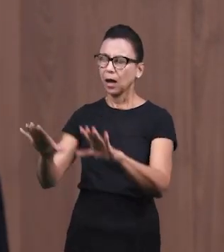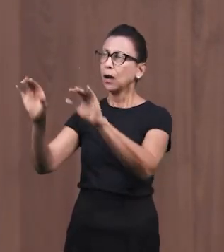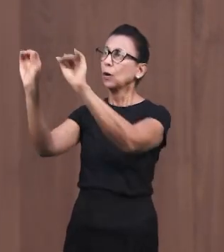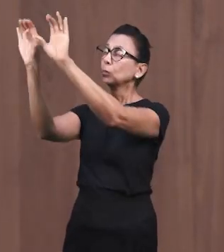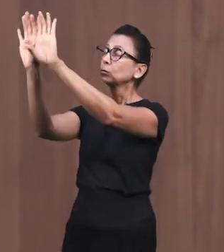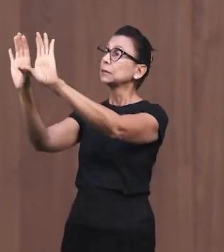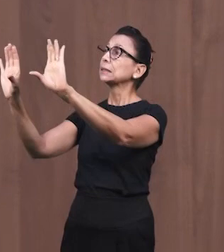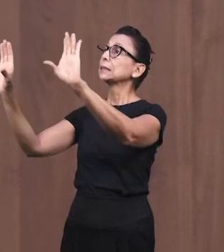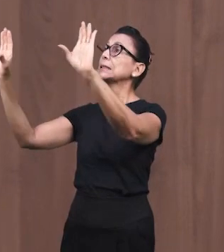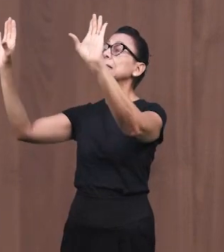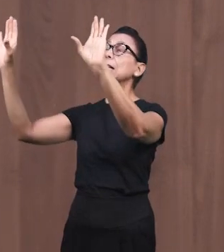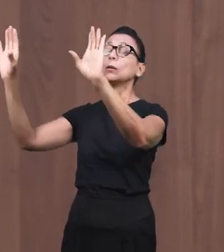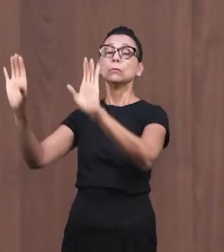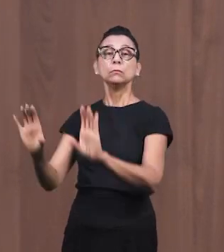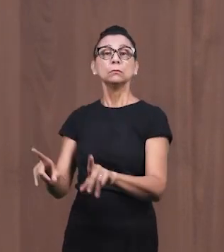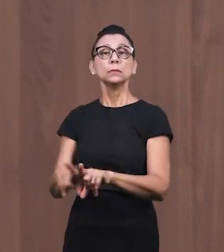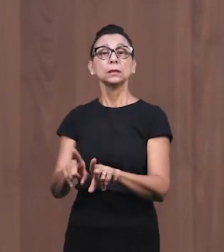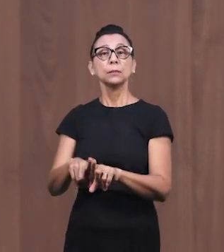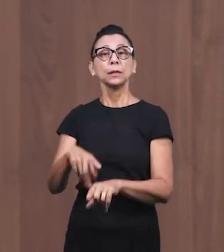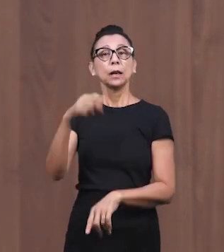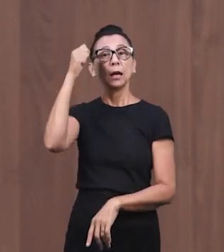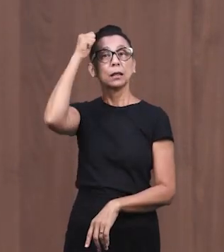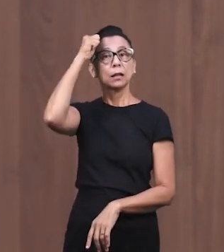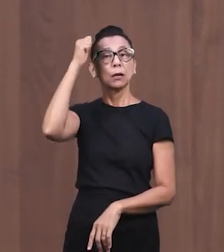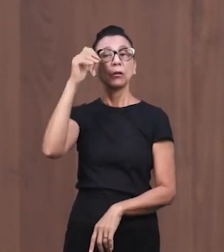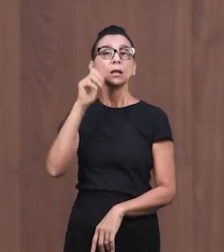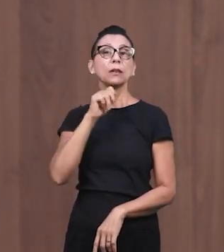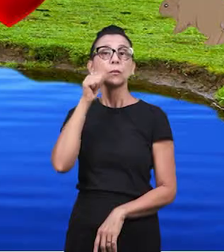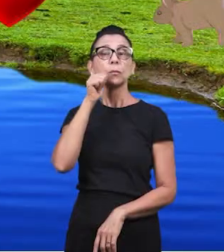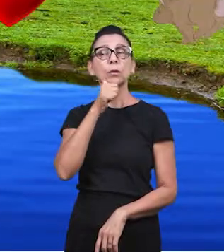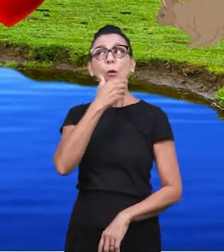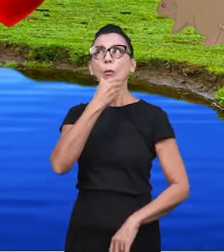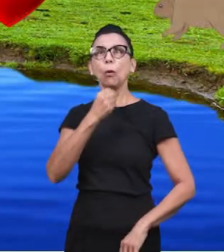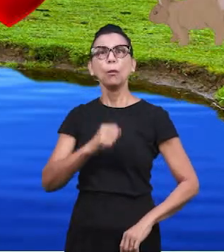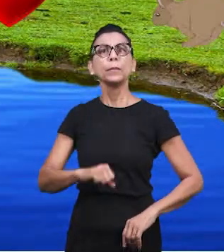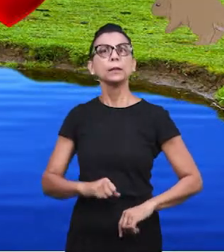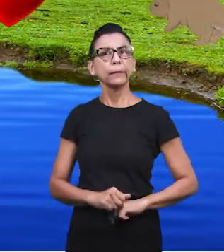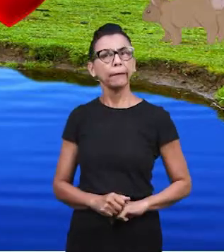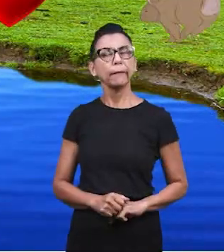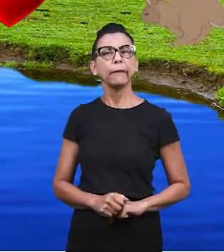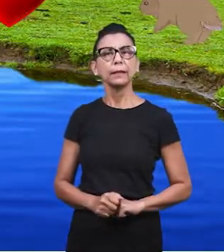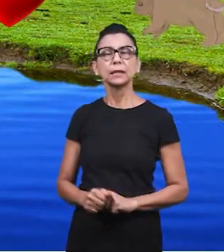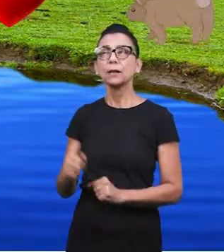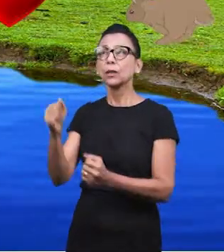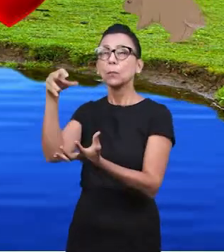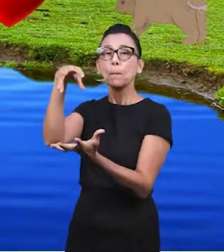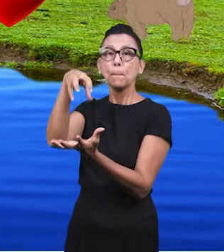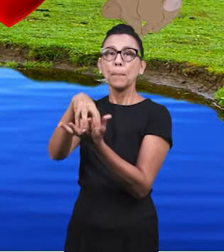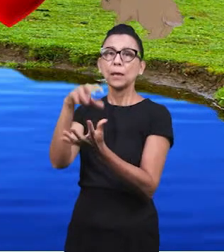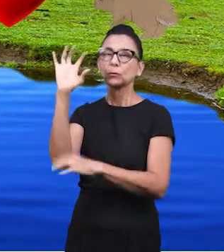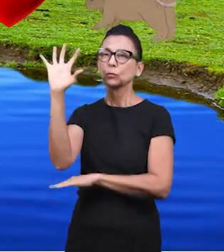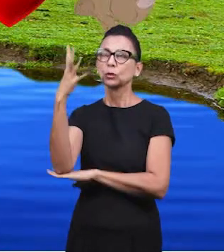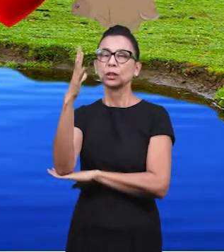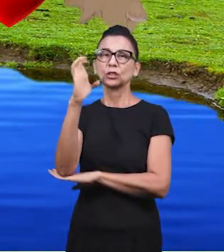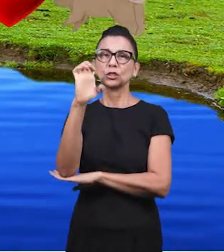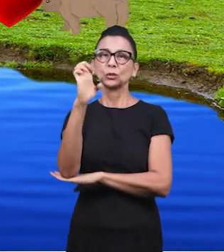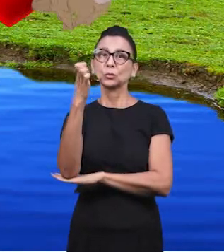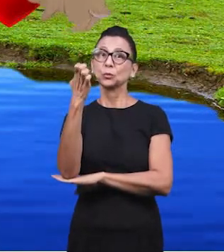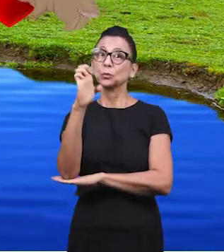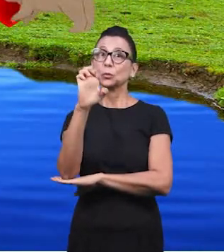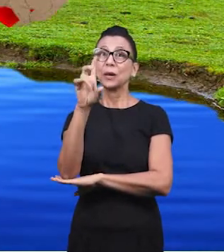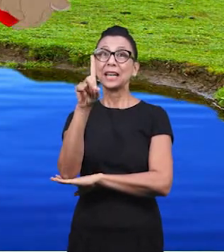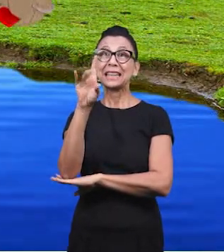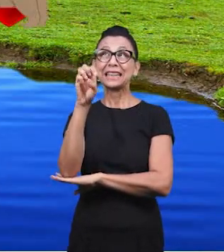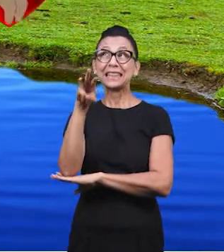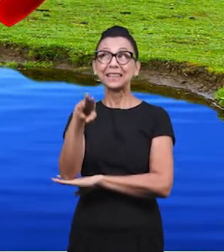l'eau, le ciel, et a créé l'homme, Adam, et sa femme, Ève. Et les a mis là, au